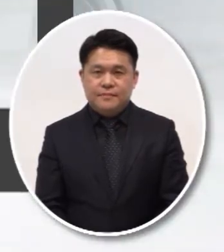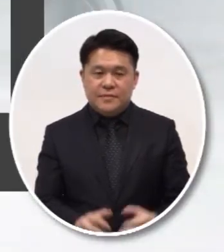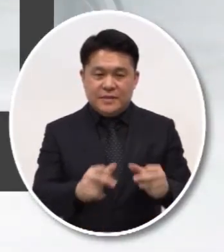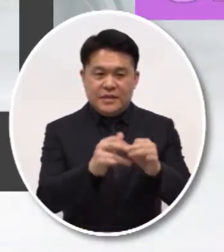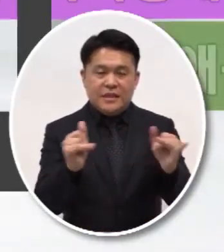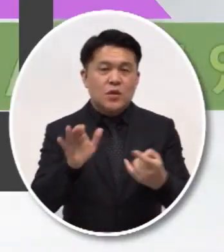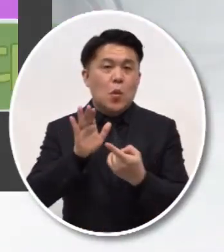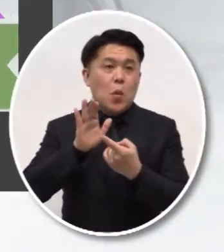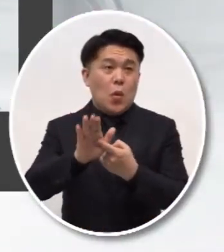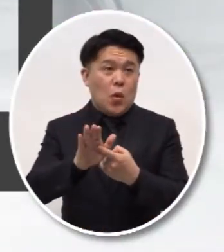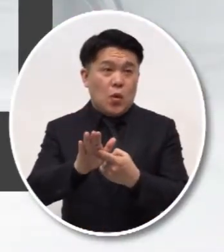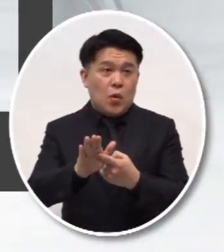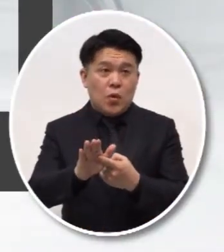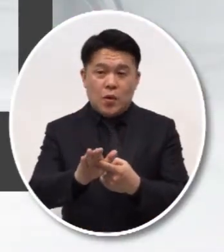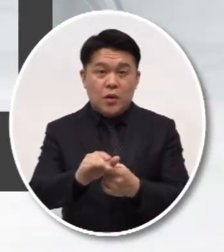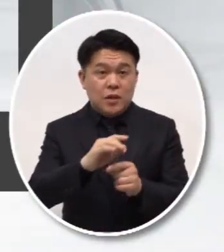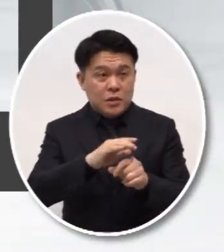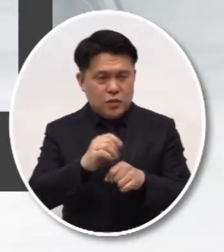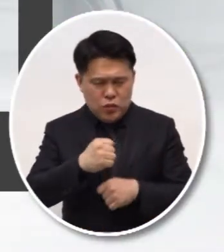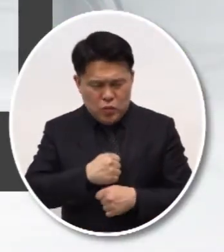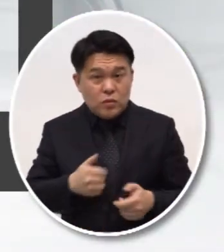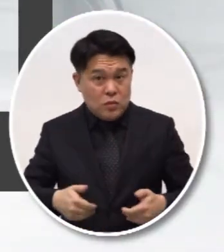장애인에 대한 표현도 주의해야 하는데요.